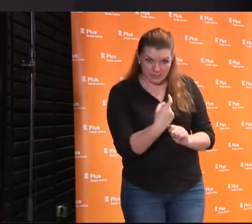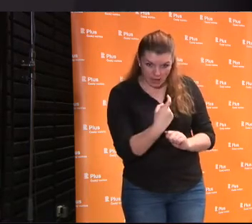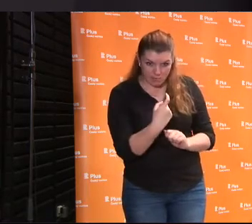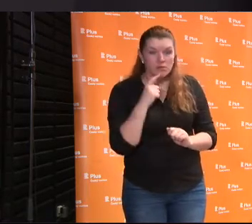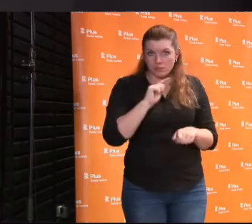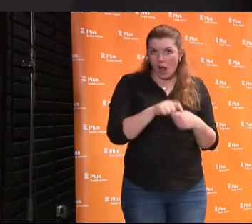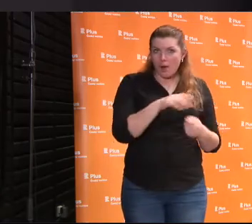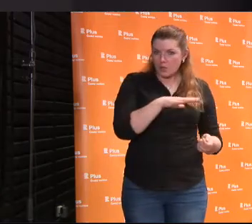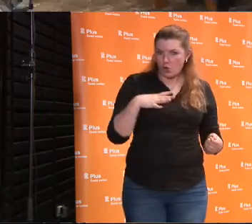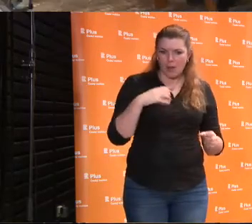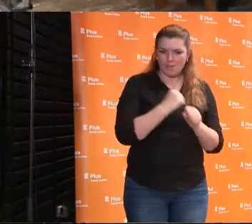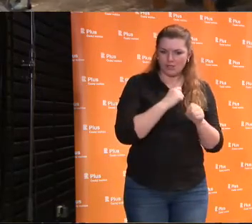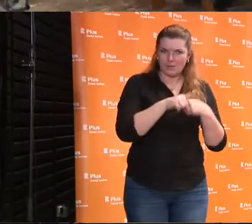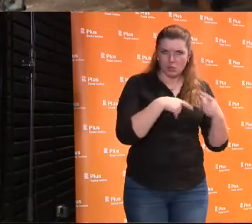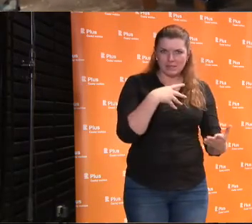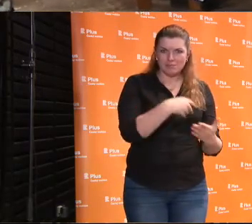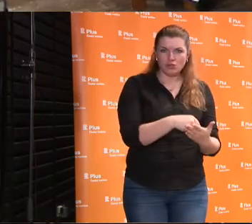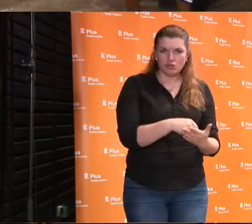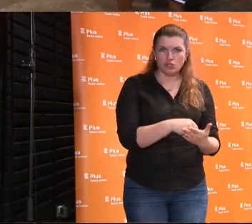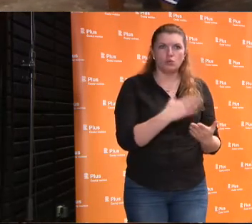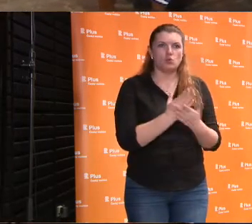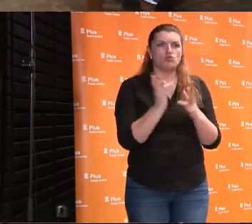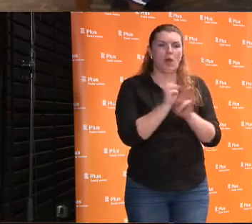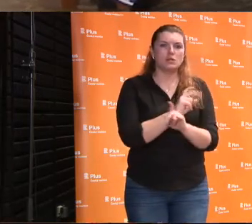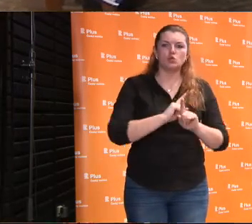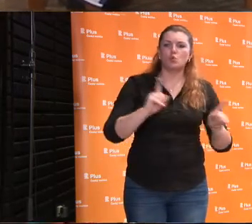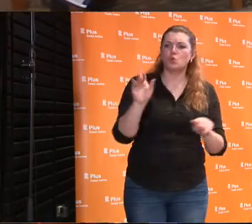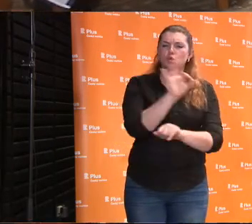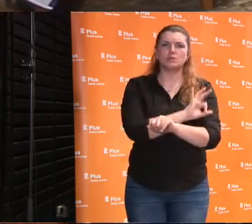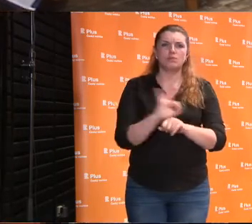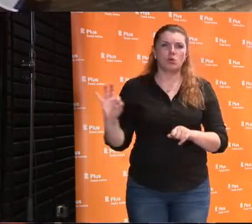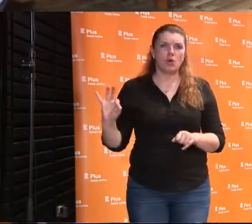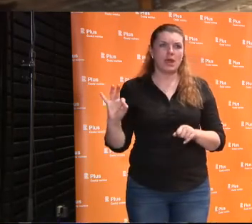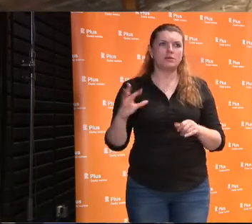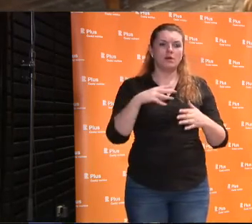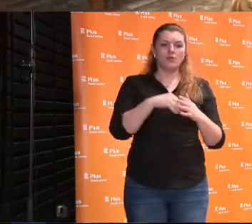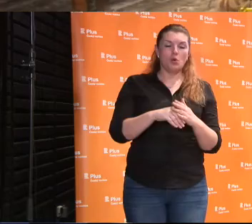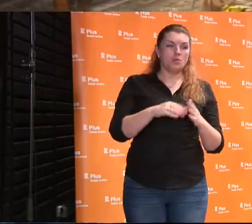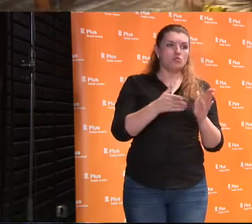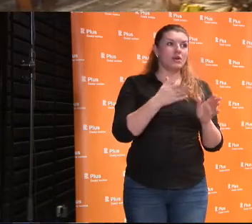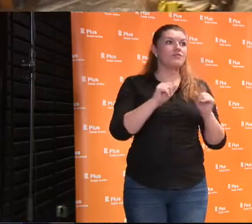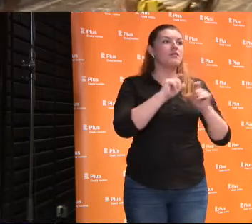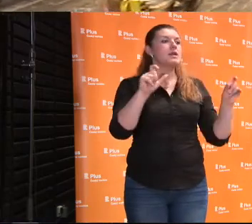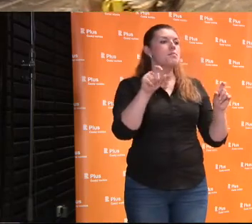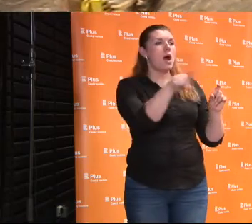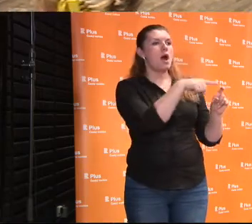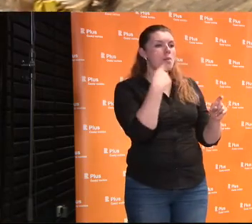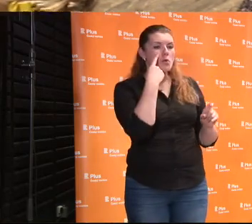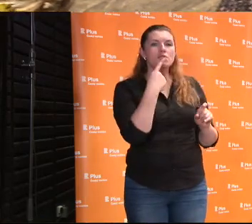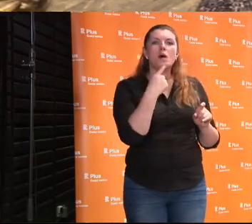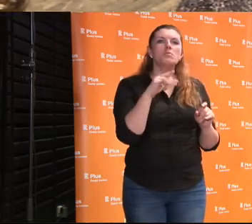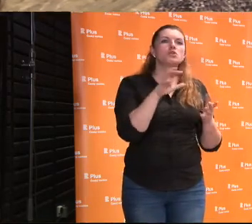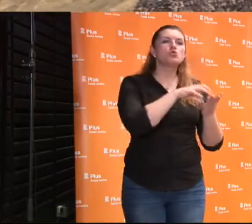uprostřed toho pracovního procesu. Existují projekty, kdy vy vlastně zjistíte ve firmě, které